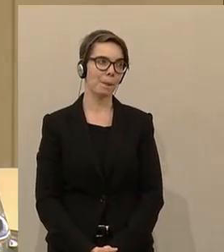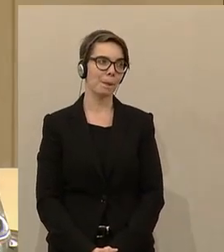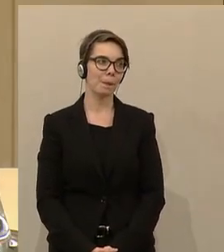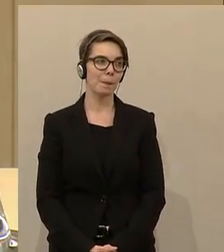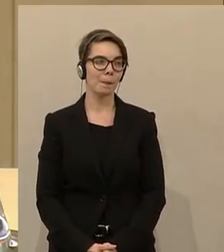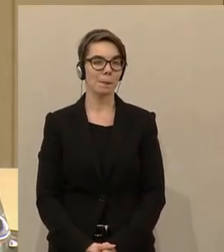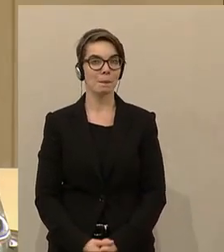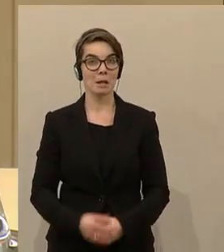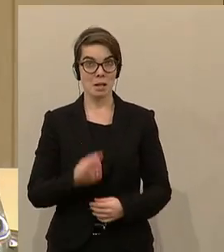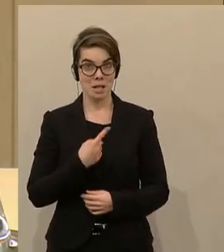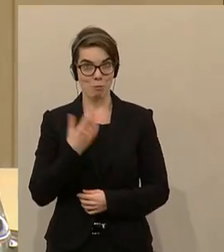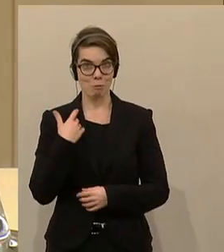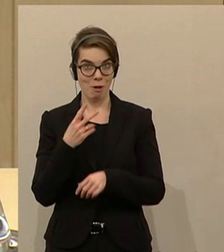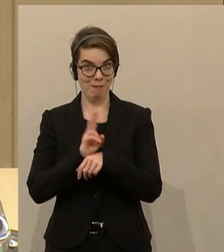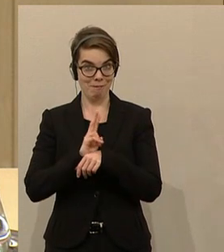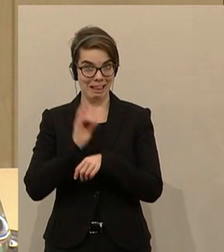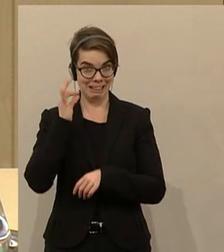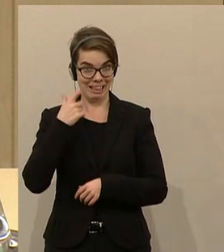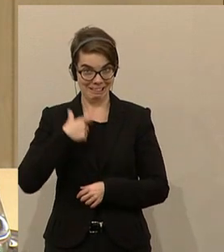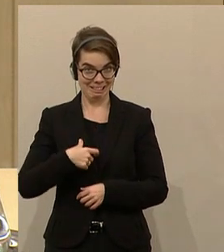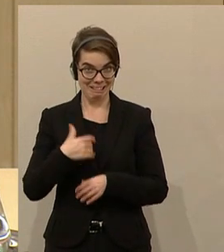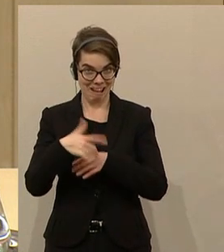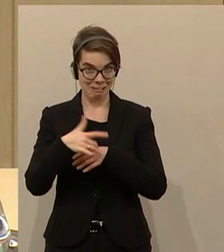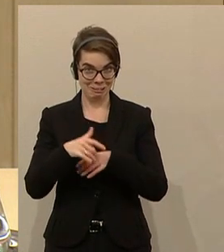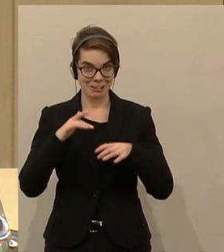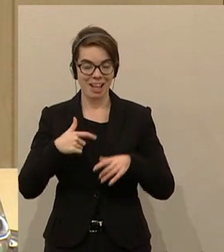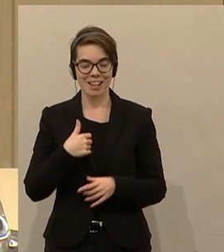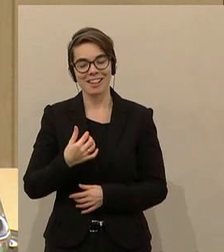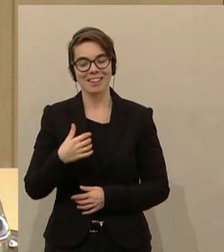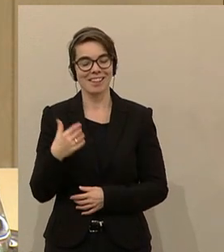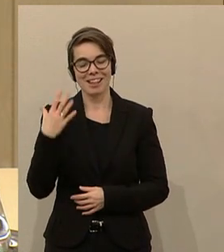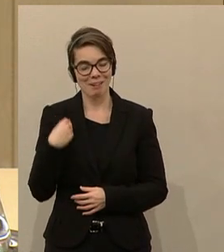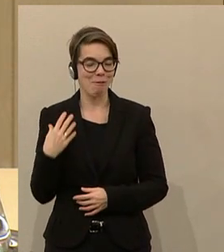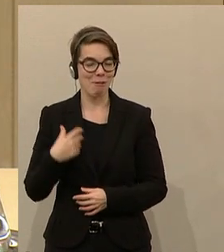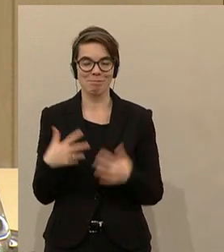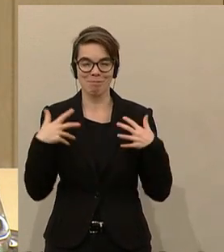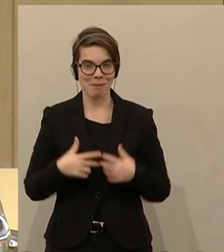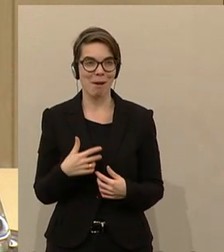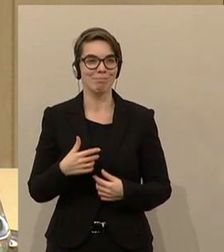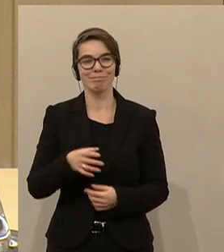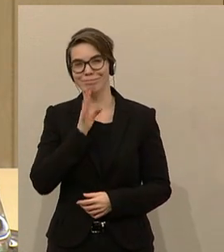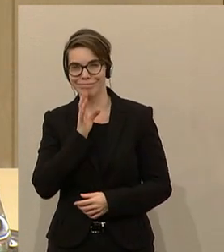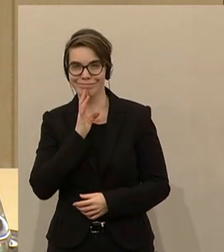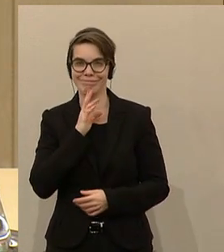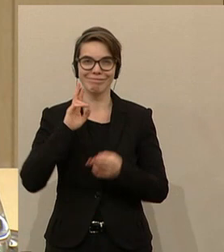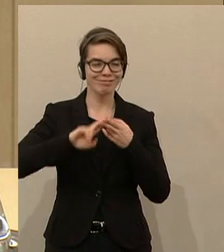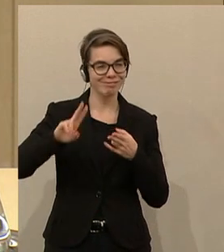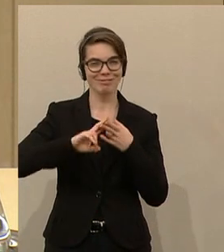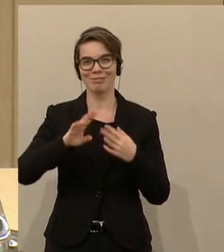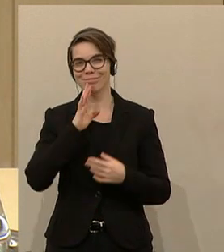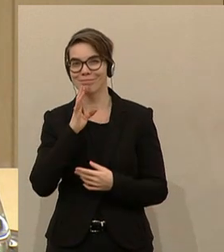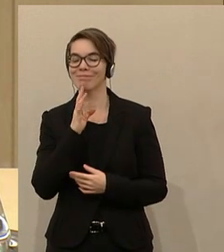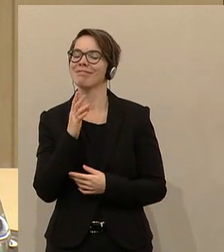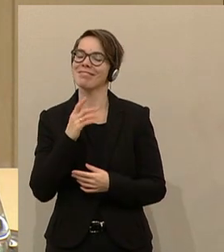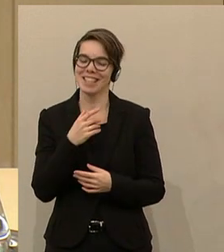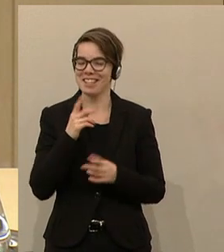Als Wirtin bin ich es gewohnt zu reden, darüber zu reden und vor allem jeden mit